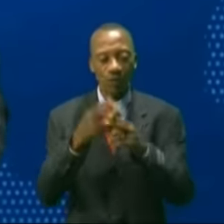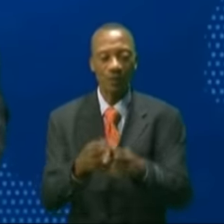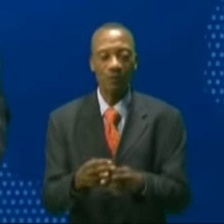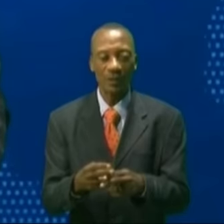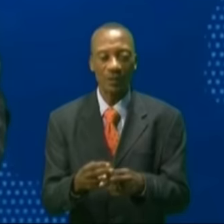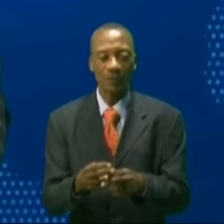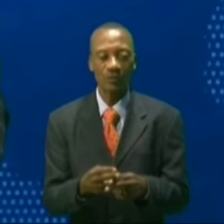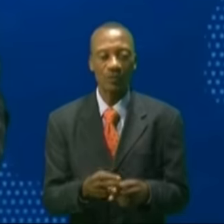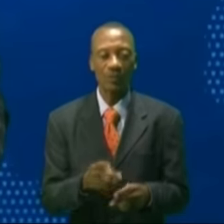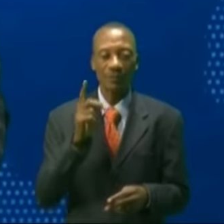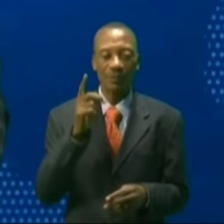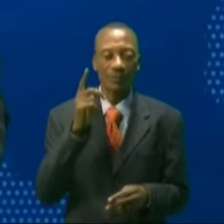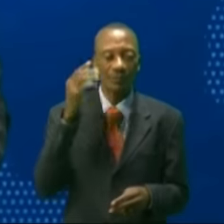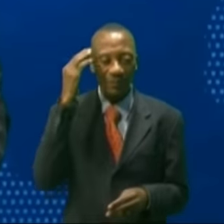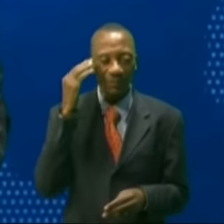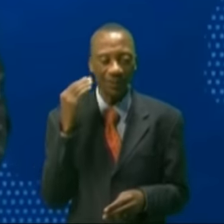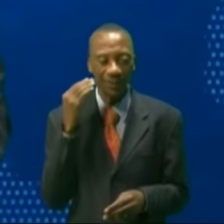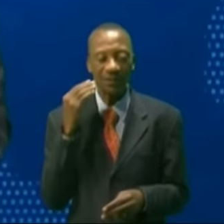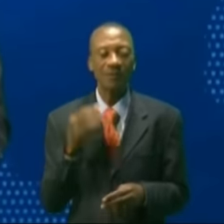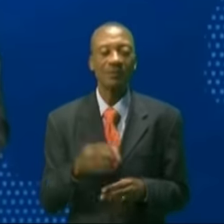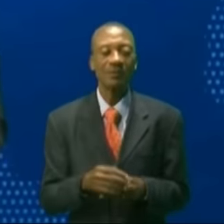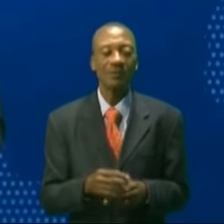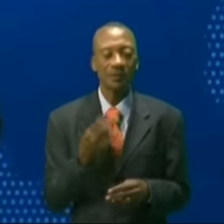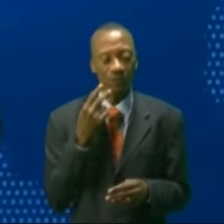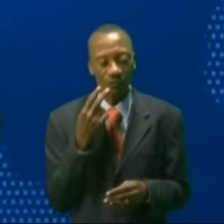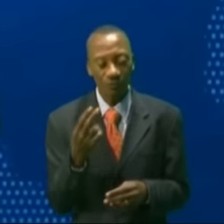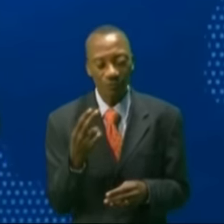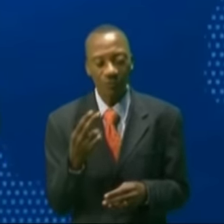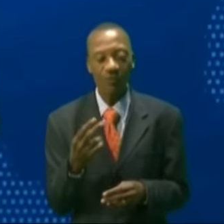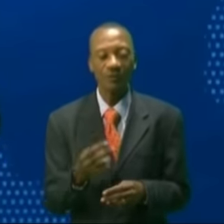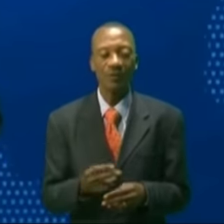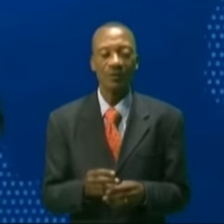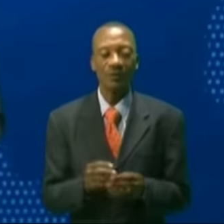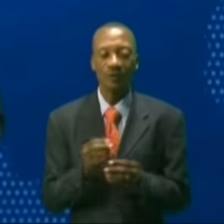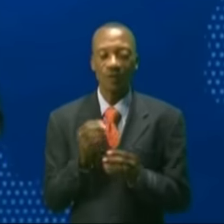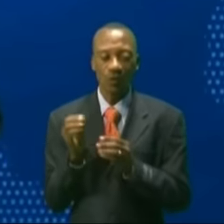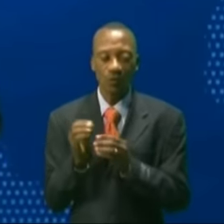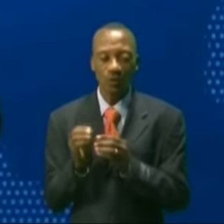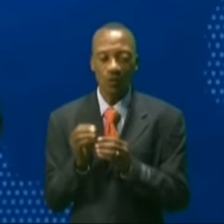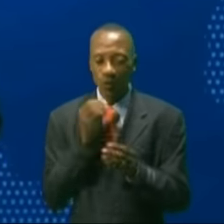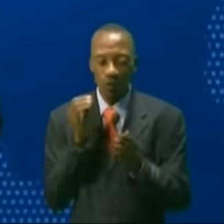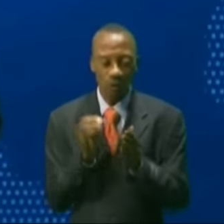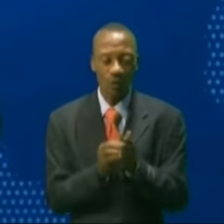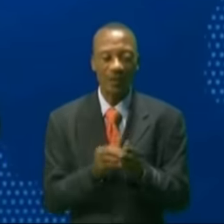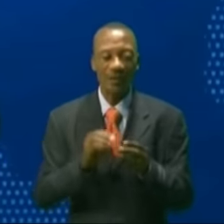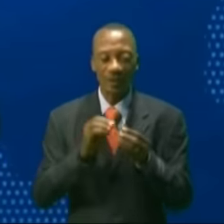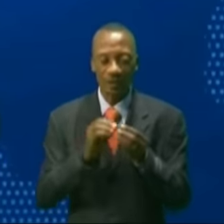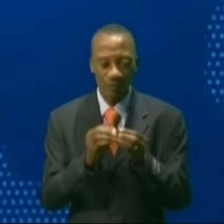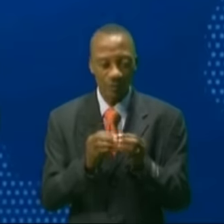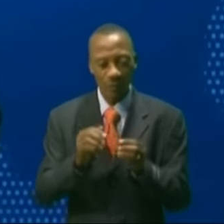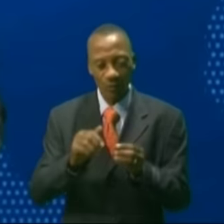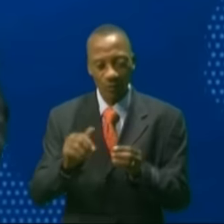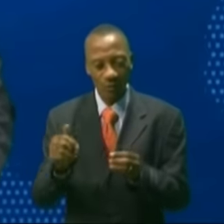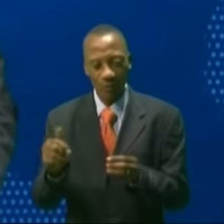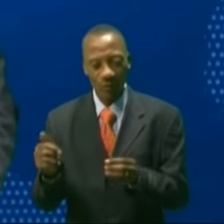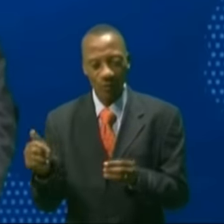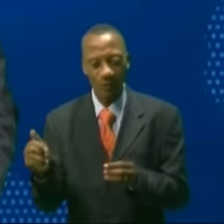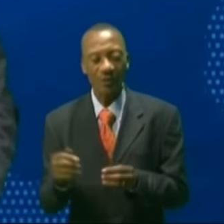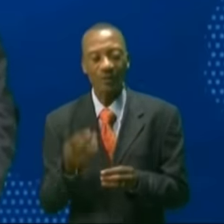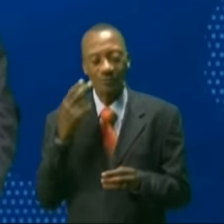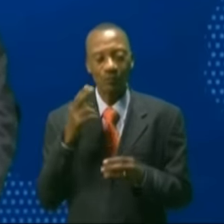d'un Premier ministre, vu l'ordonnance numéro 24/039 du 28 mai 2024 portant